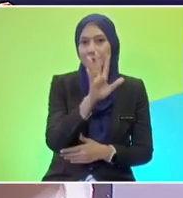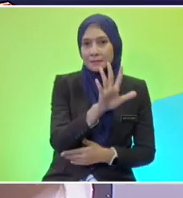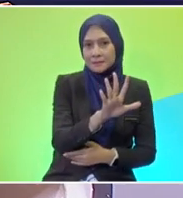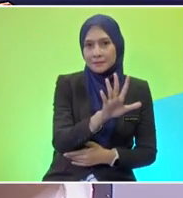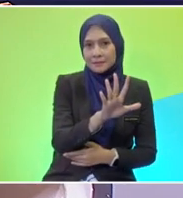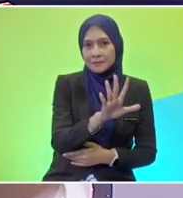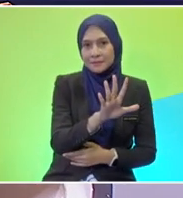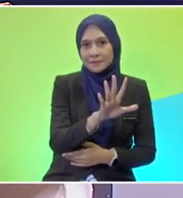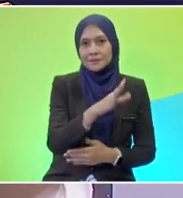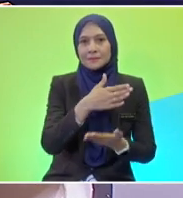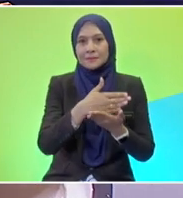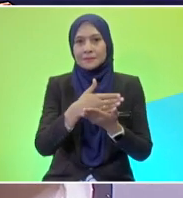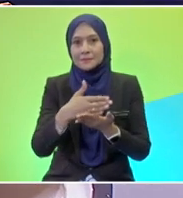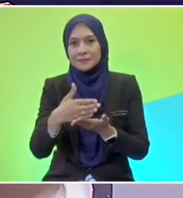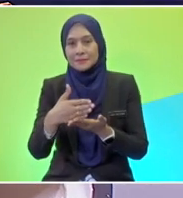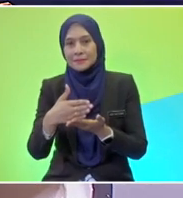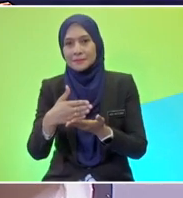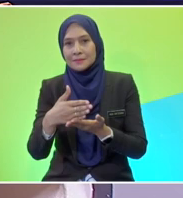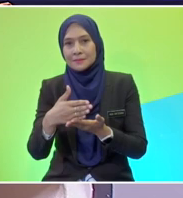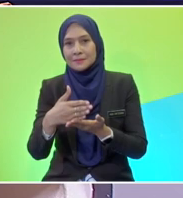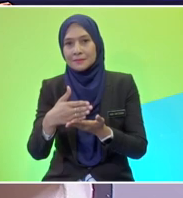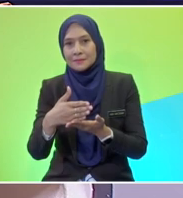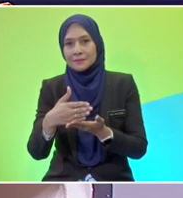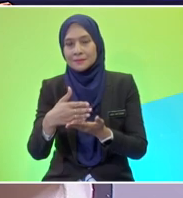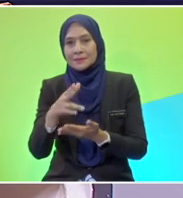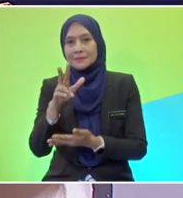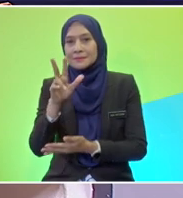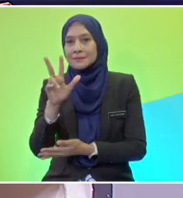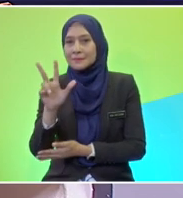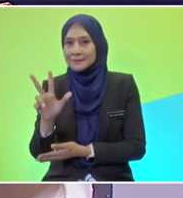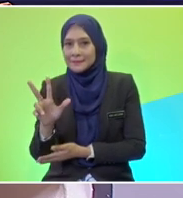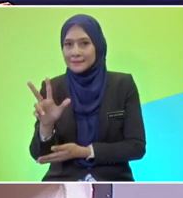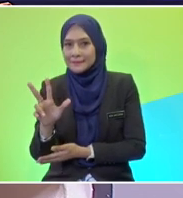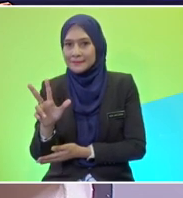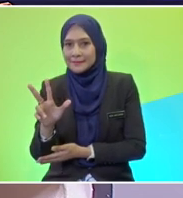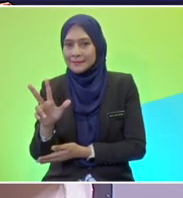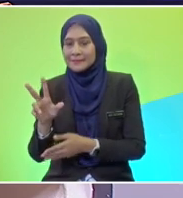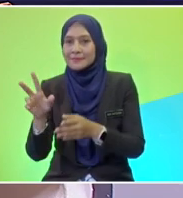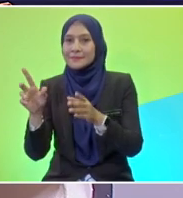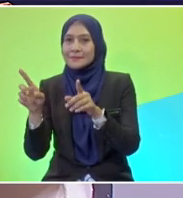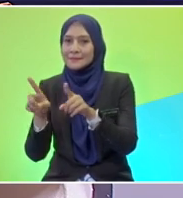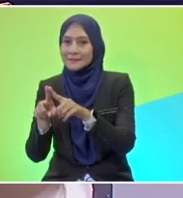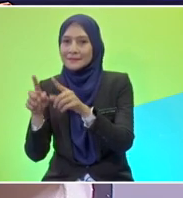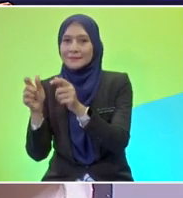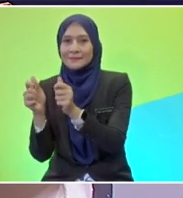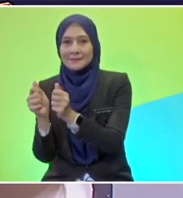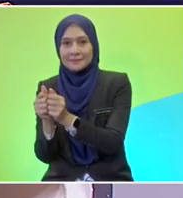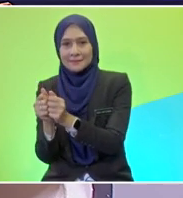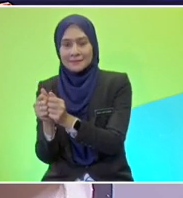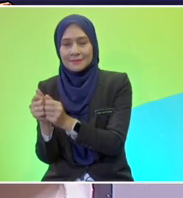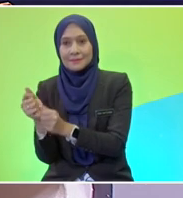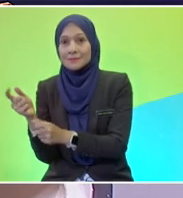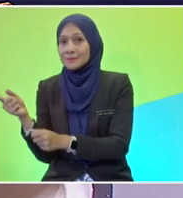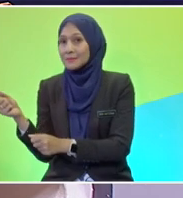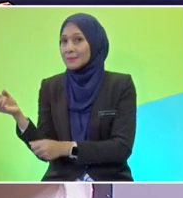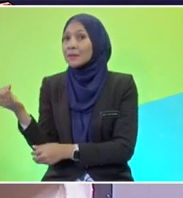Lima tolak. Ini simbol yang kita belajar tadi. Tolak tiga sama dengan. Kalau